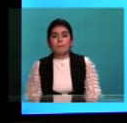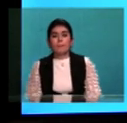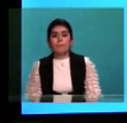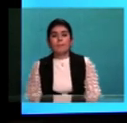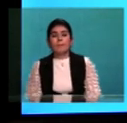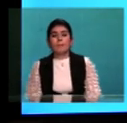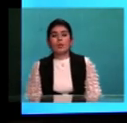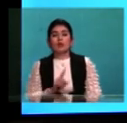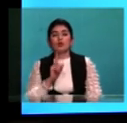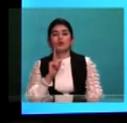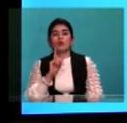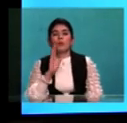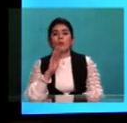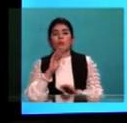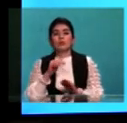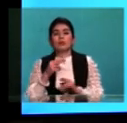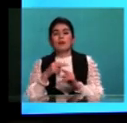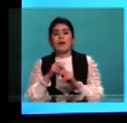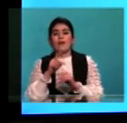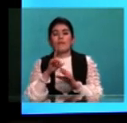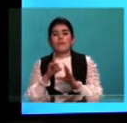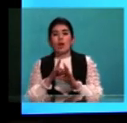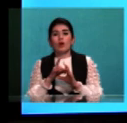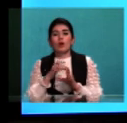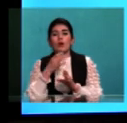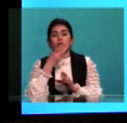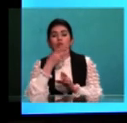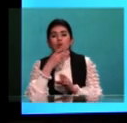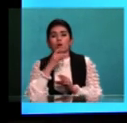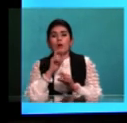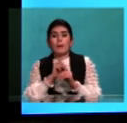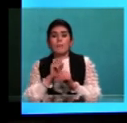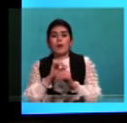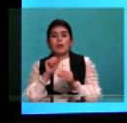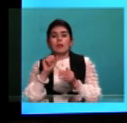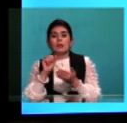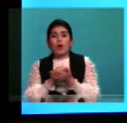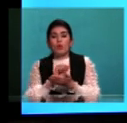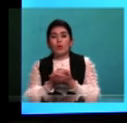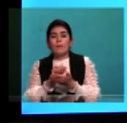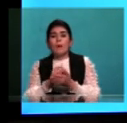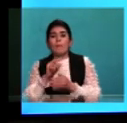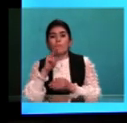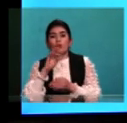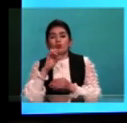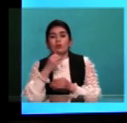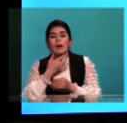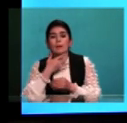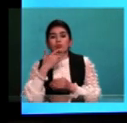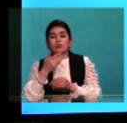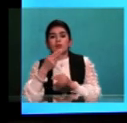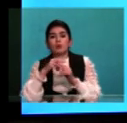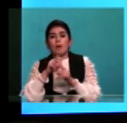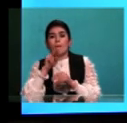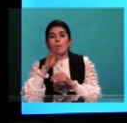Что будет после того, как мы выберем личные документы еще раз? Программа потребует